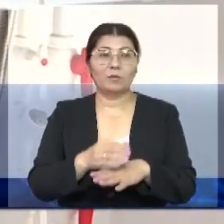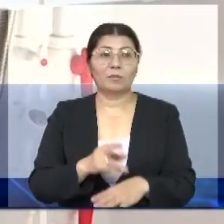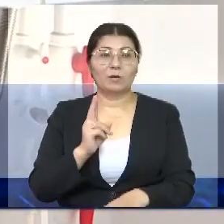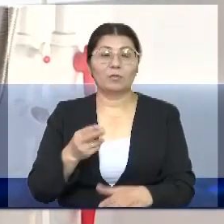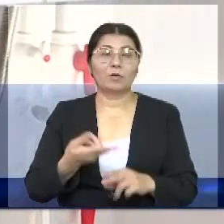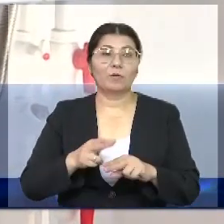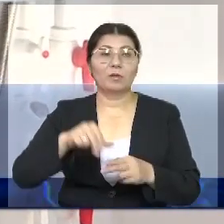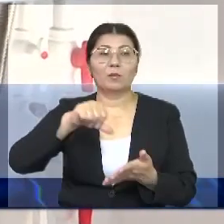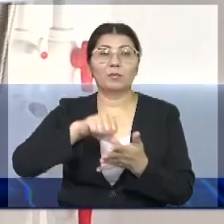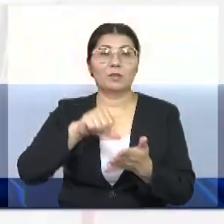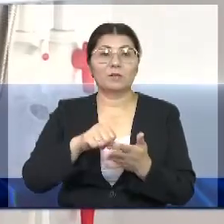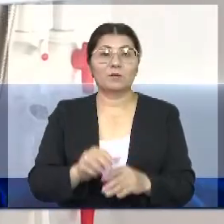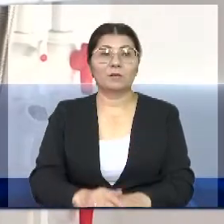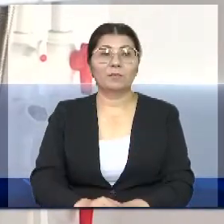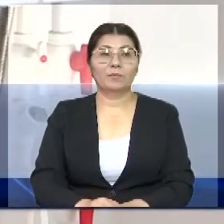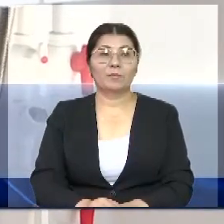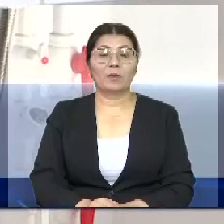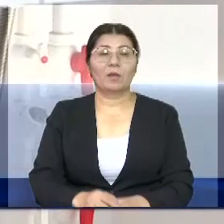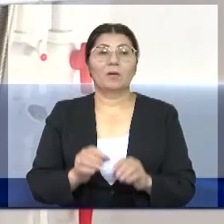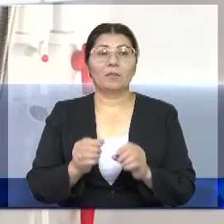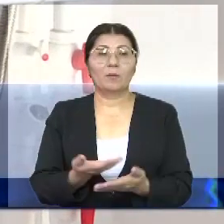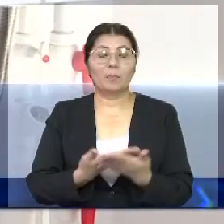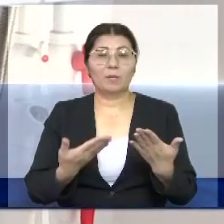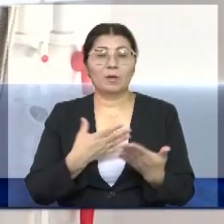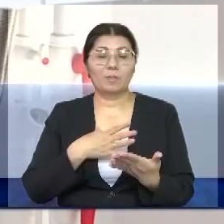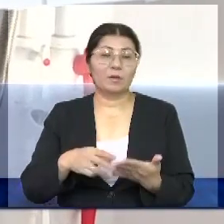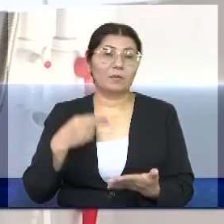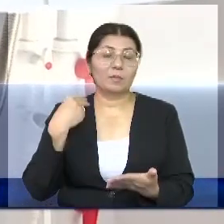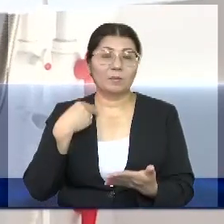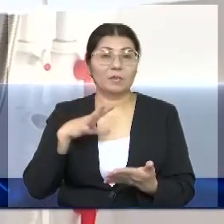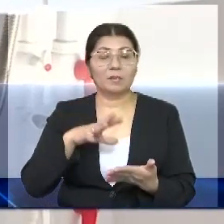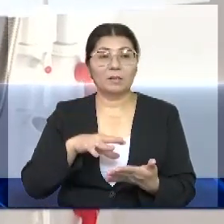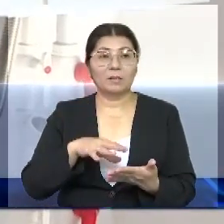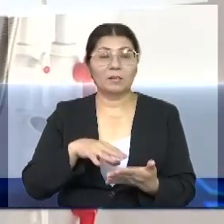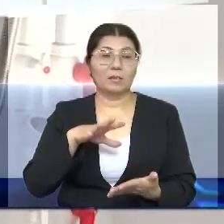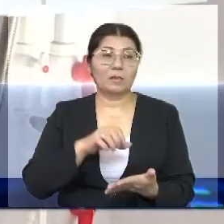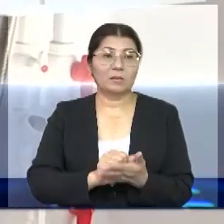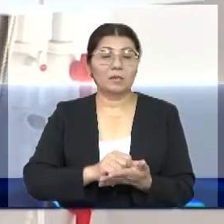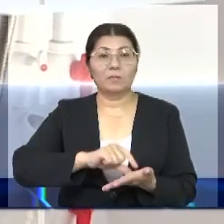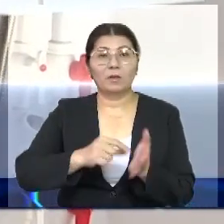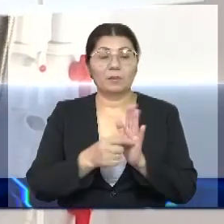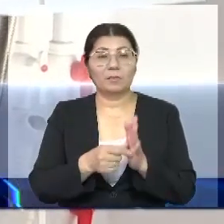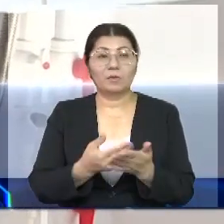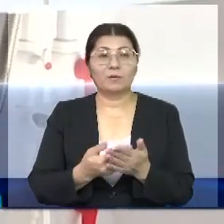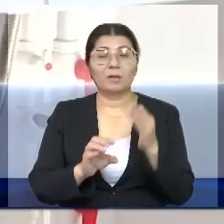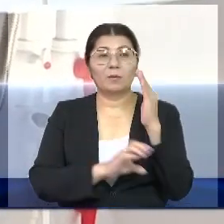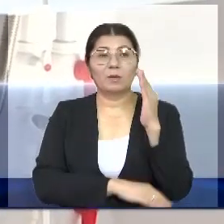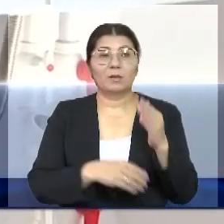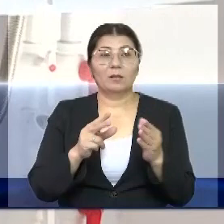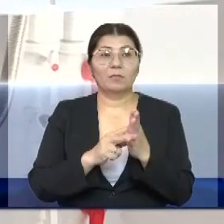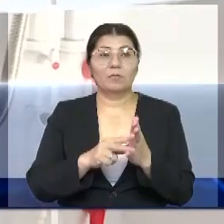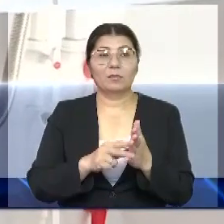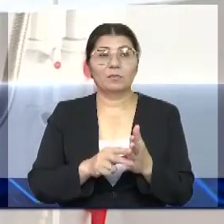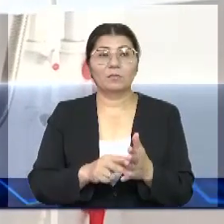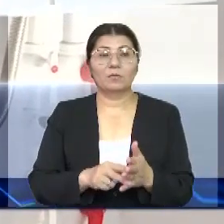этом участвовал. Вообще мы были на квартире, ходили. Потом уже последние, вот, наверное, 8 месяцев,